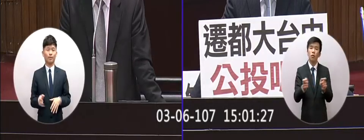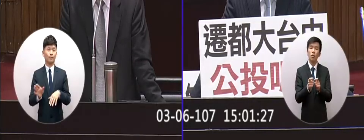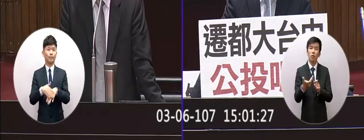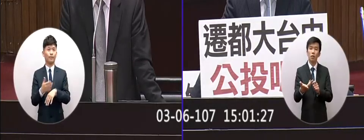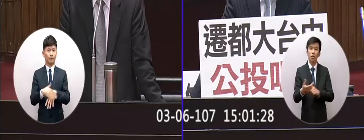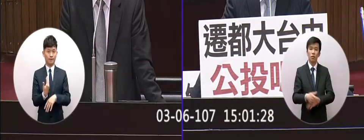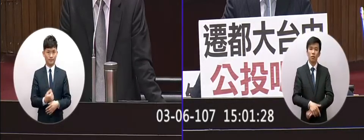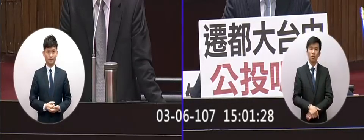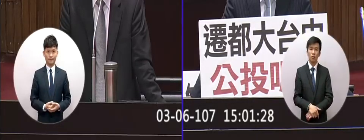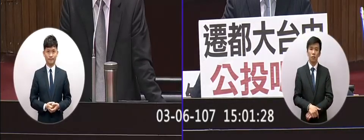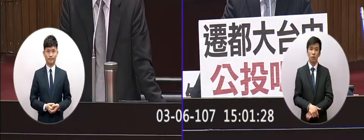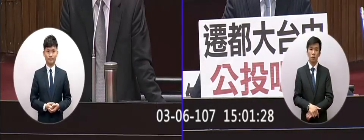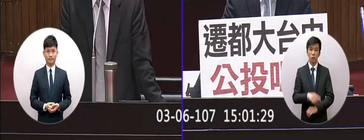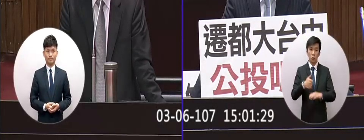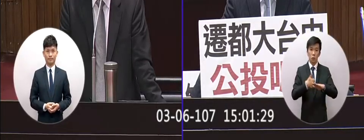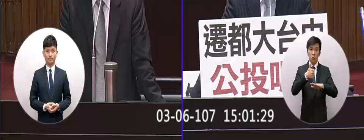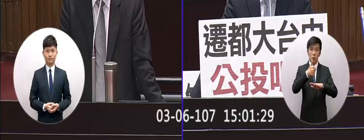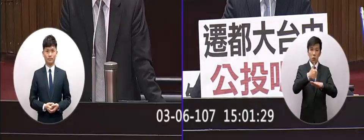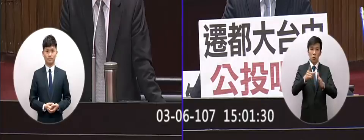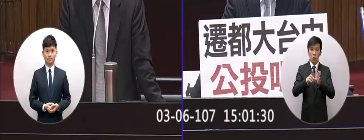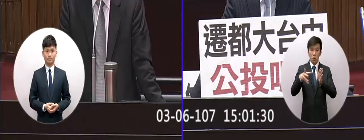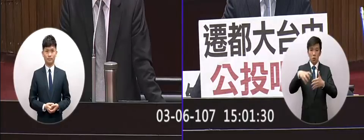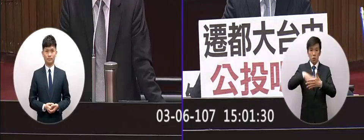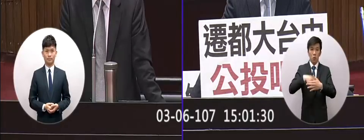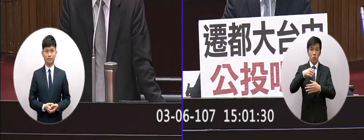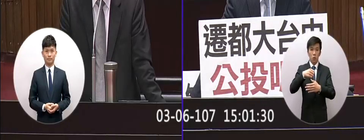啦， 那你的任内吗？